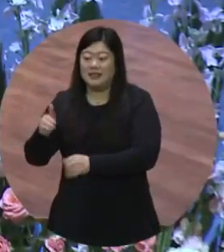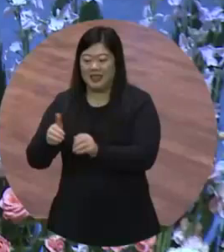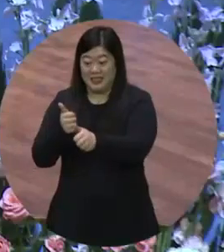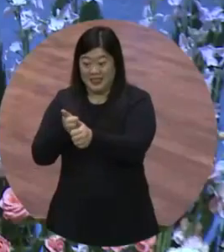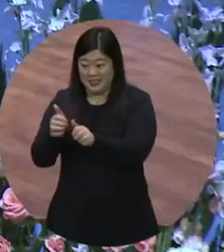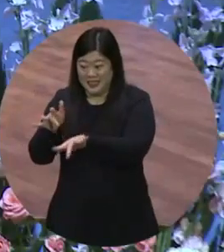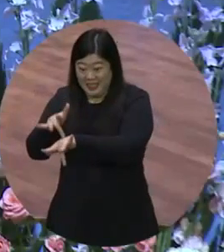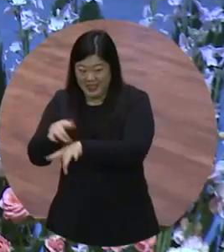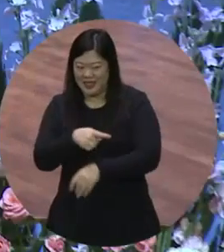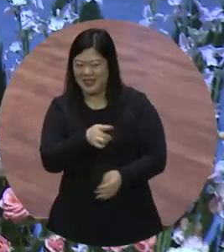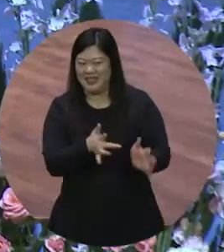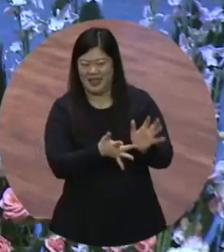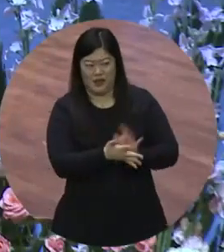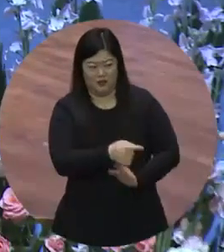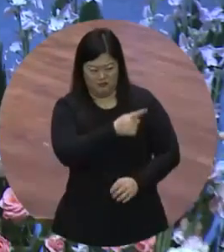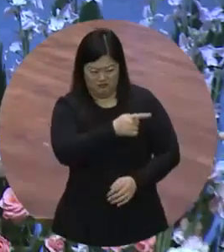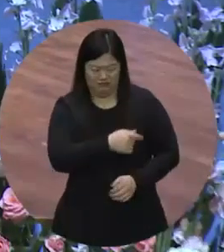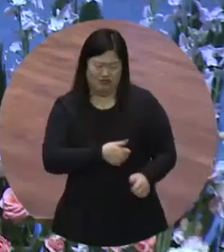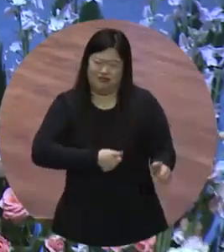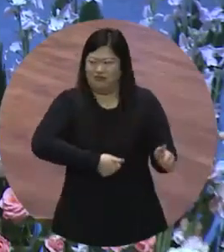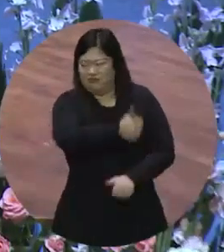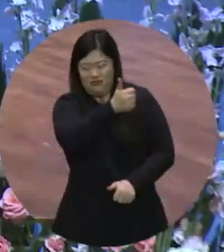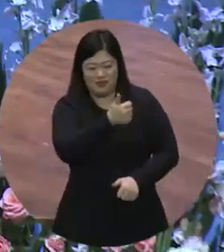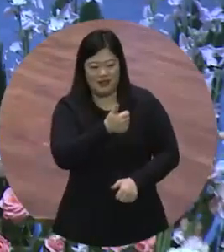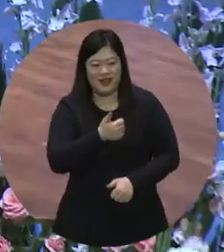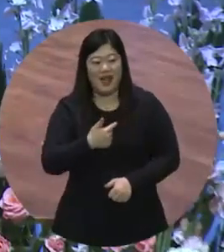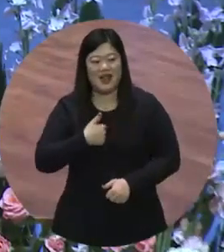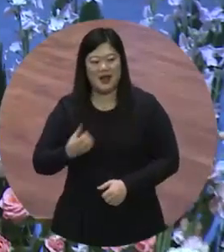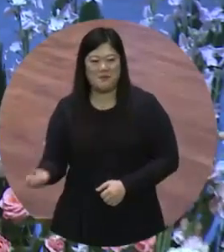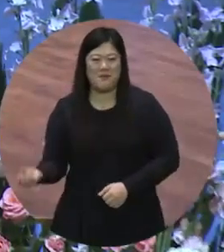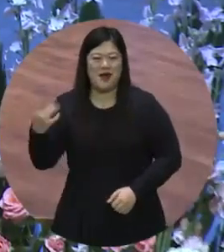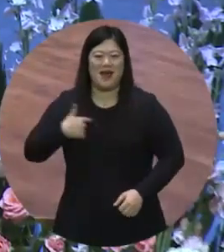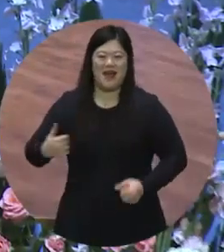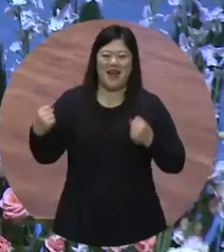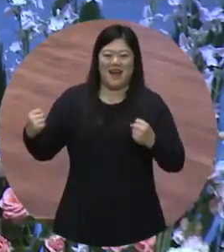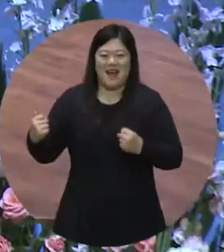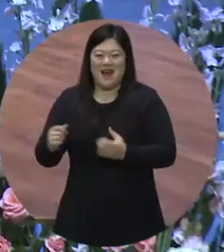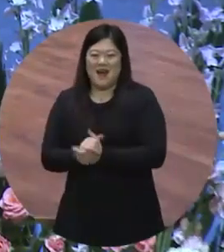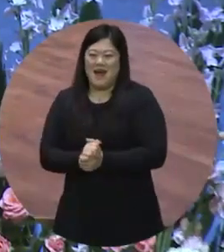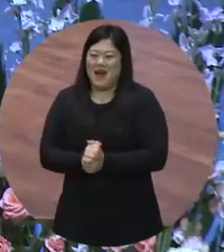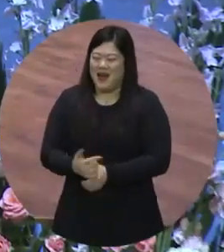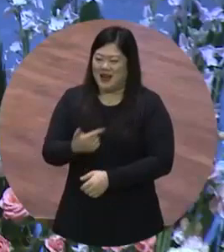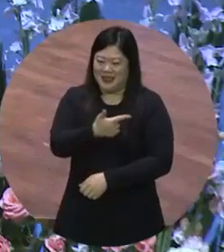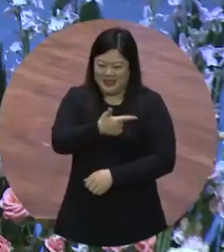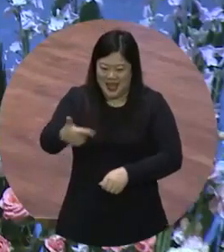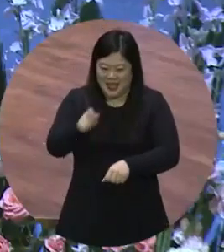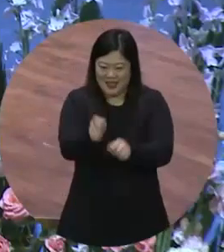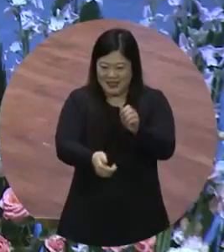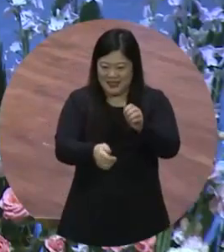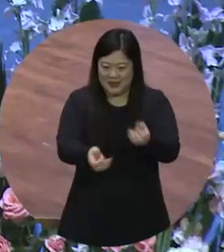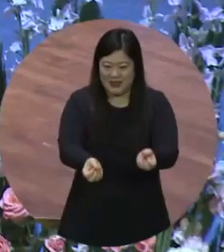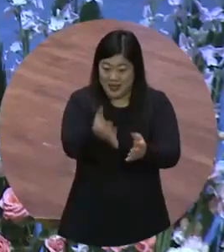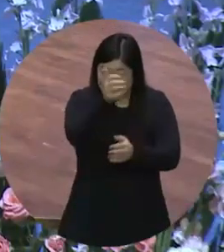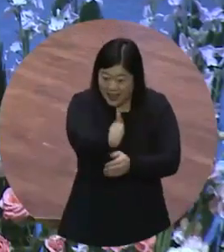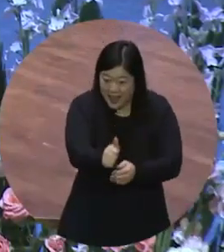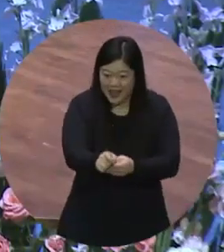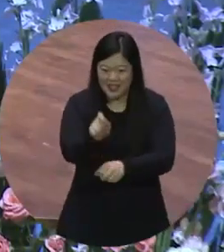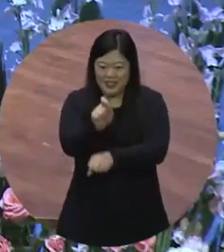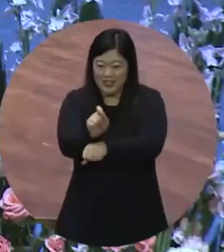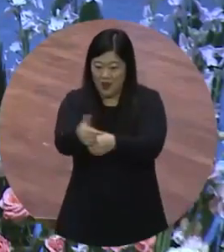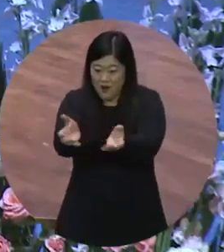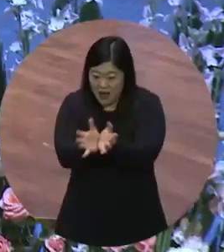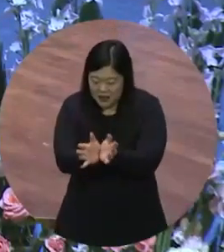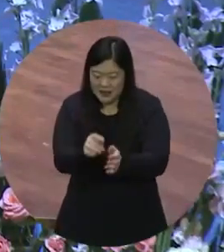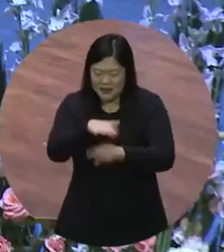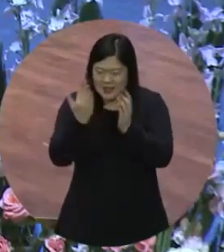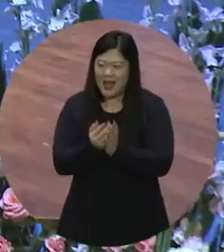승리했다고 사단. 그 사단 심부름한 졸개들, 대제사장, 서기관, 바리새인들, 예수를 십자가에 못